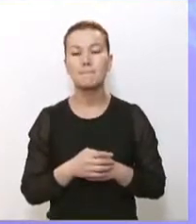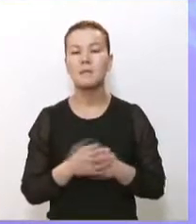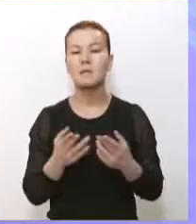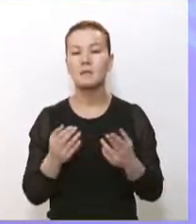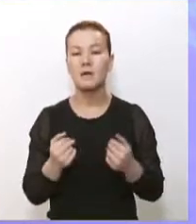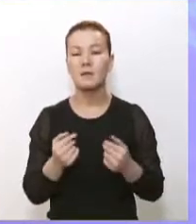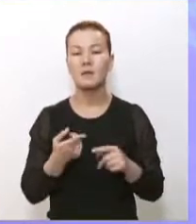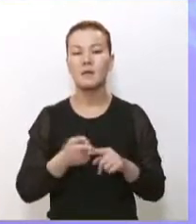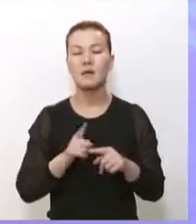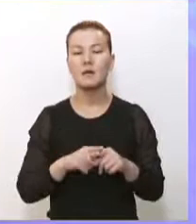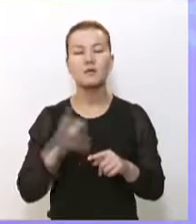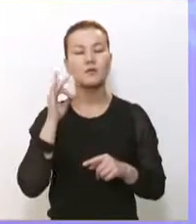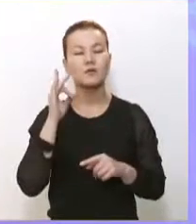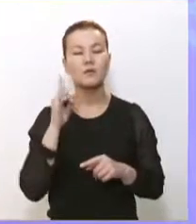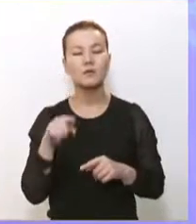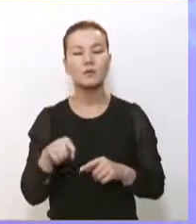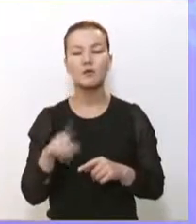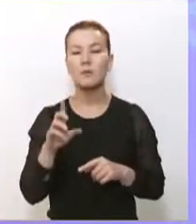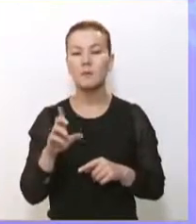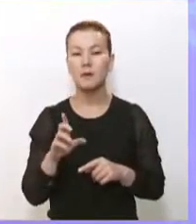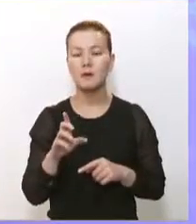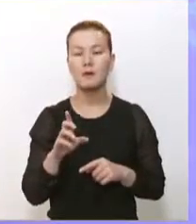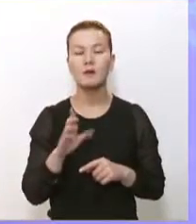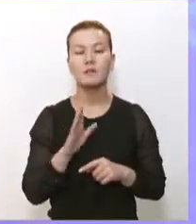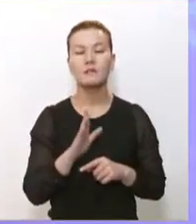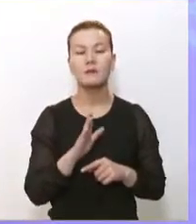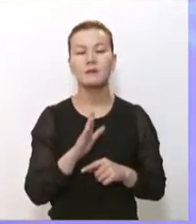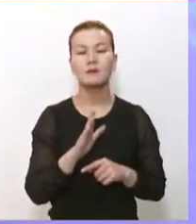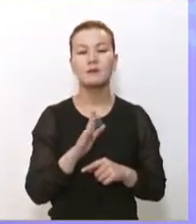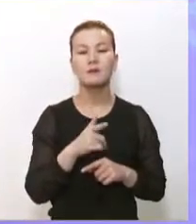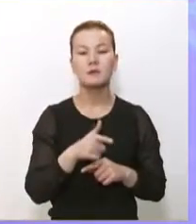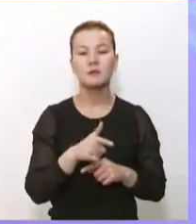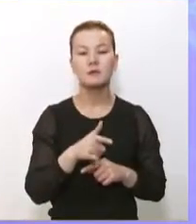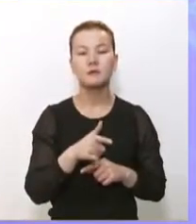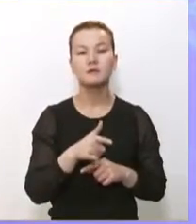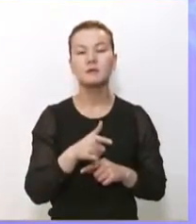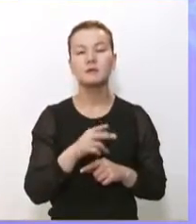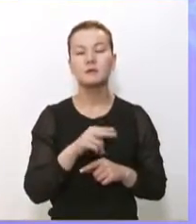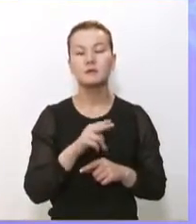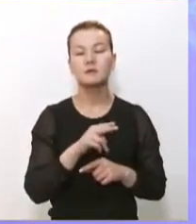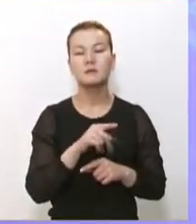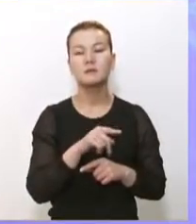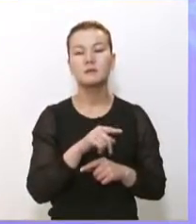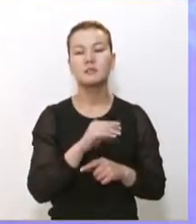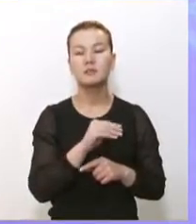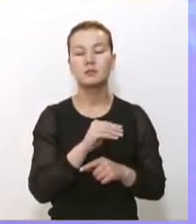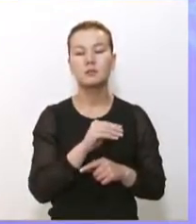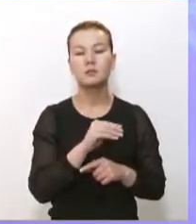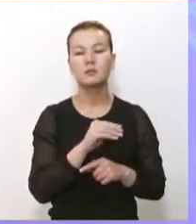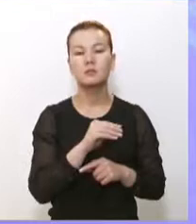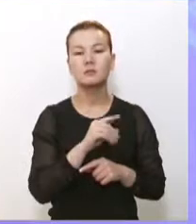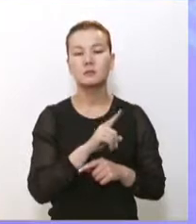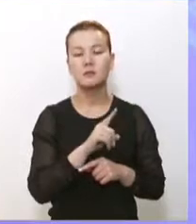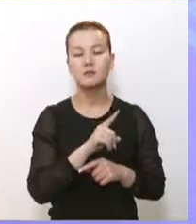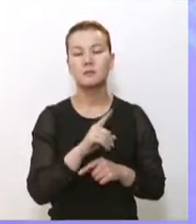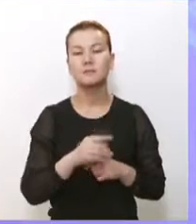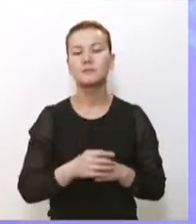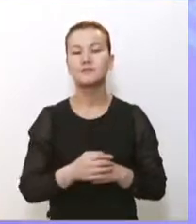Да, это звуки Б, В, Г, Д, Ж,